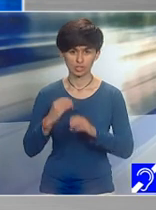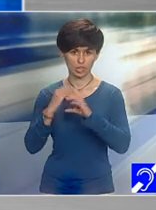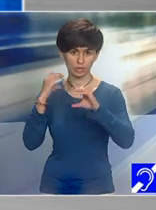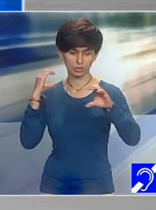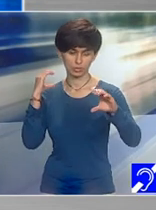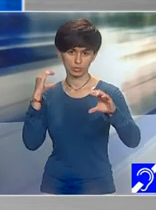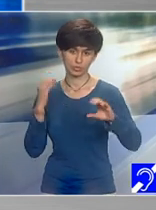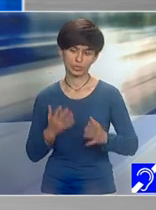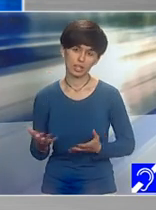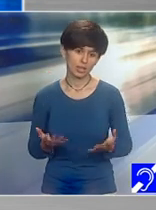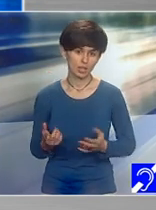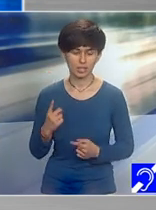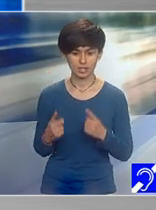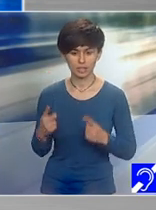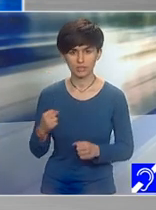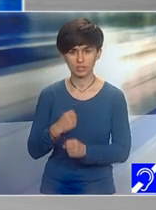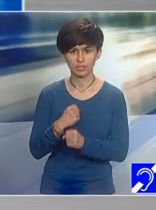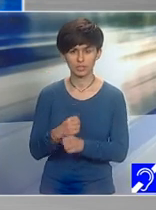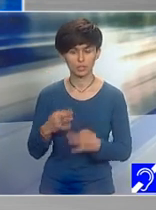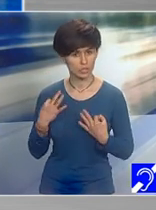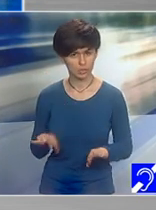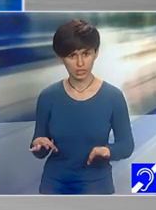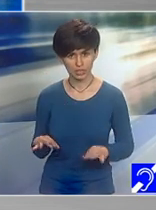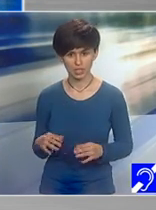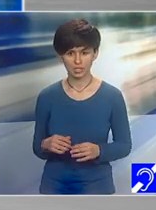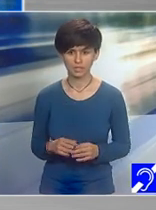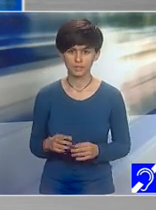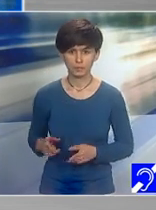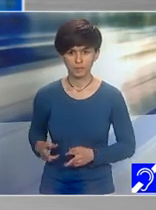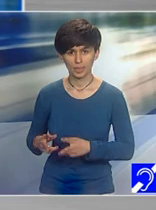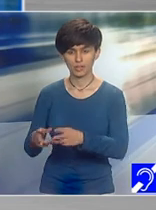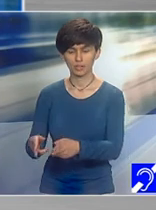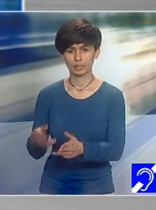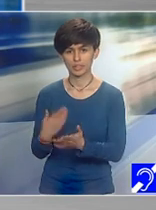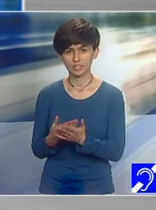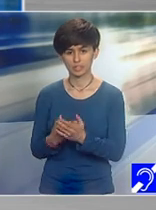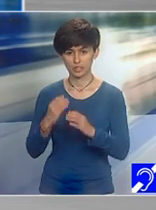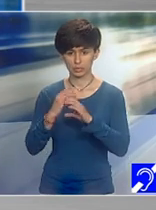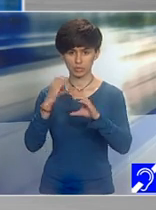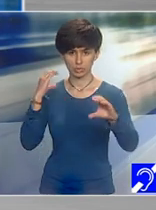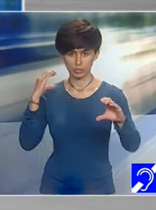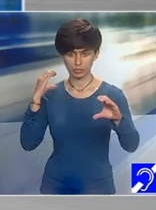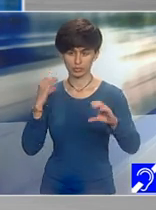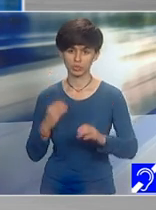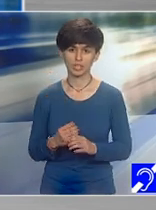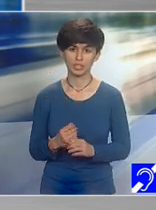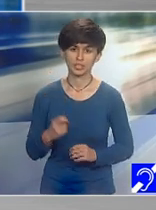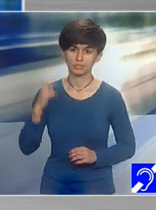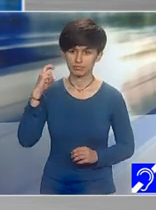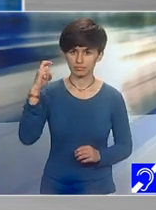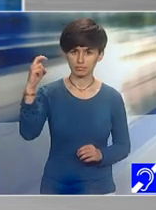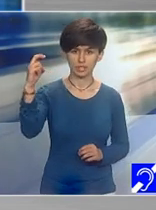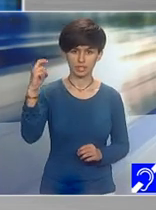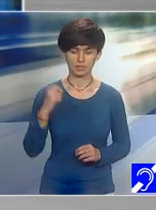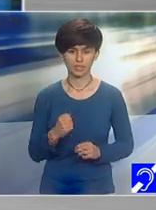care dacă va fi făcută decent și modern, cu benzi dedicate transportului în comun, ca autobuze, troleibuze noi,